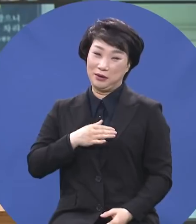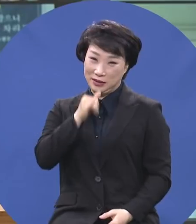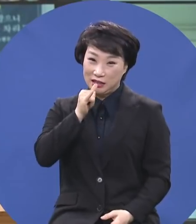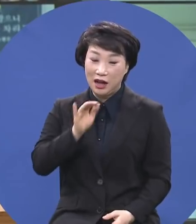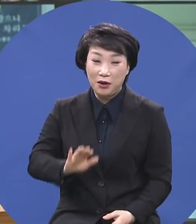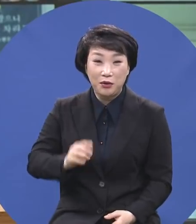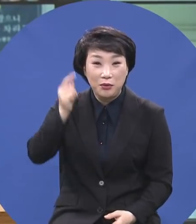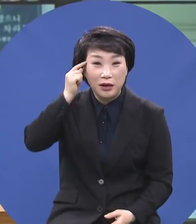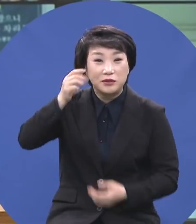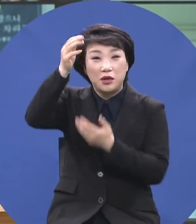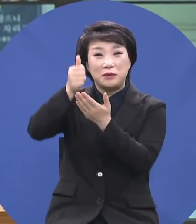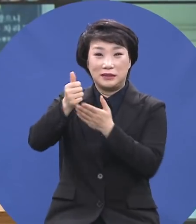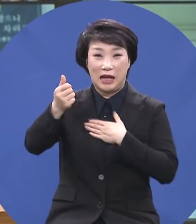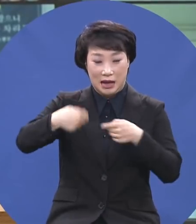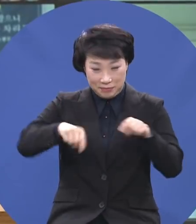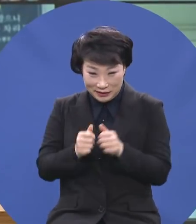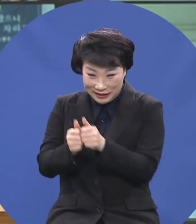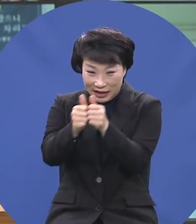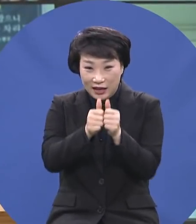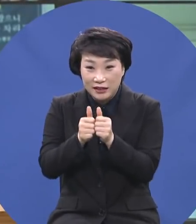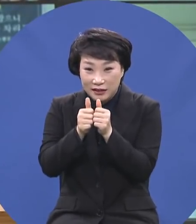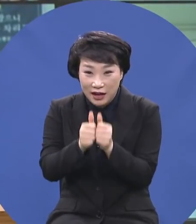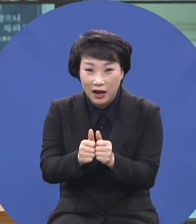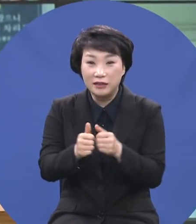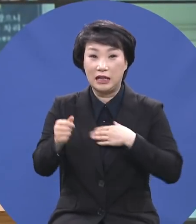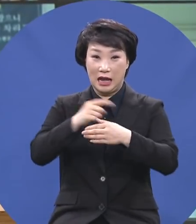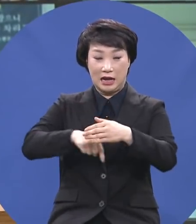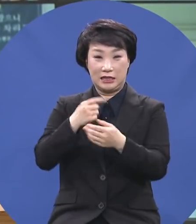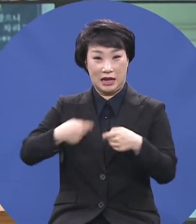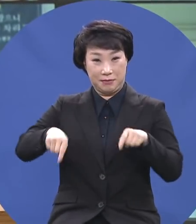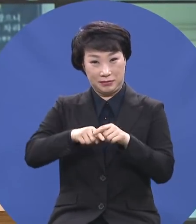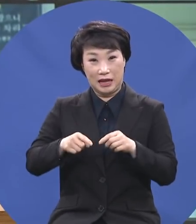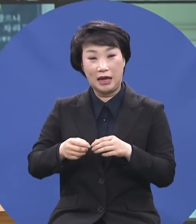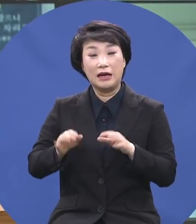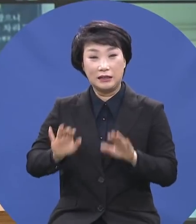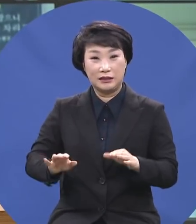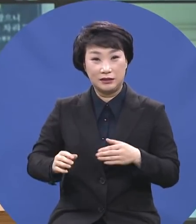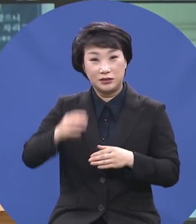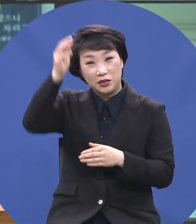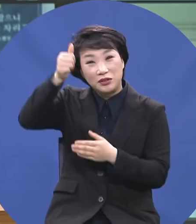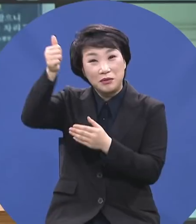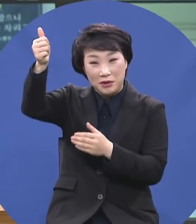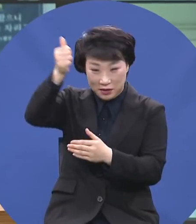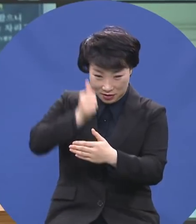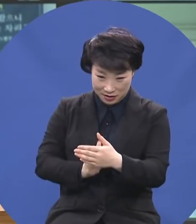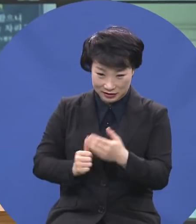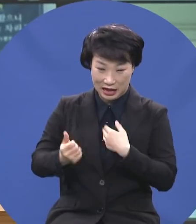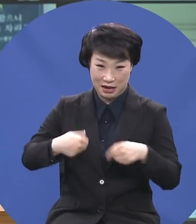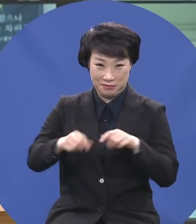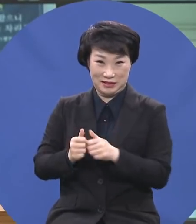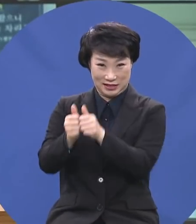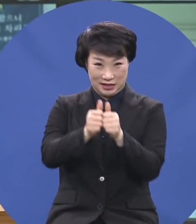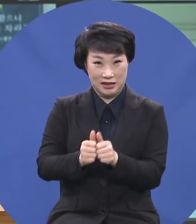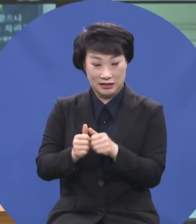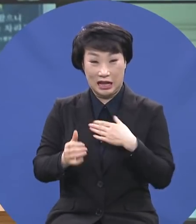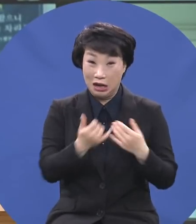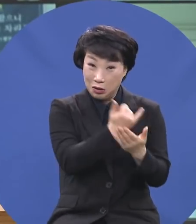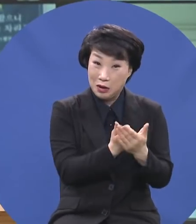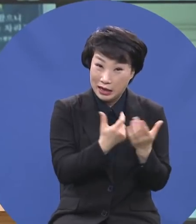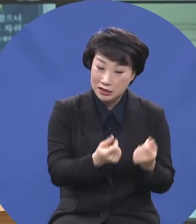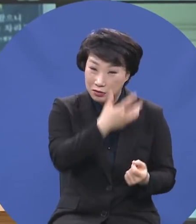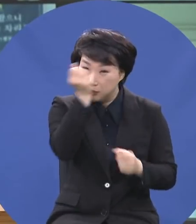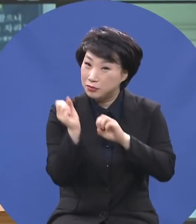저는 너희와 함께 계시겠음이요 너희 속에 계시겠음이니라. 내가 너희를 고아와 같이